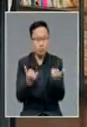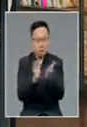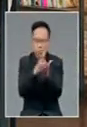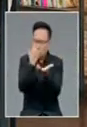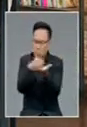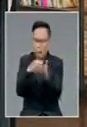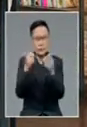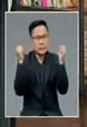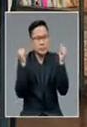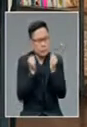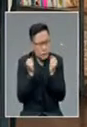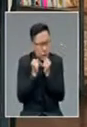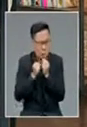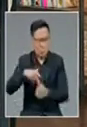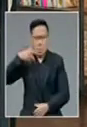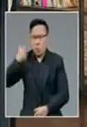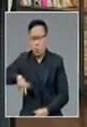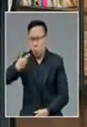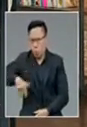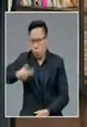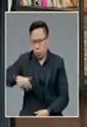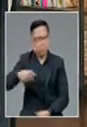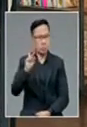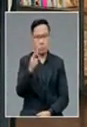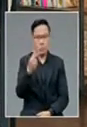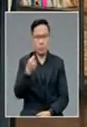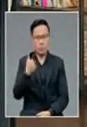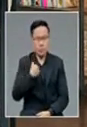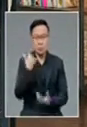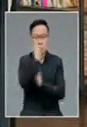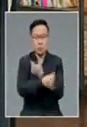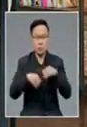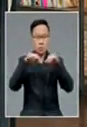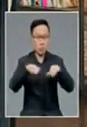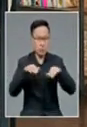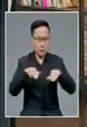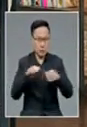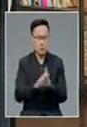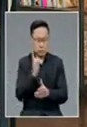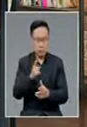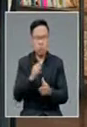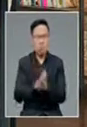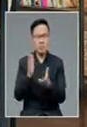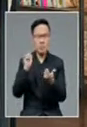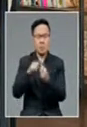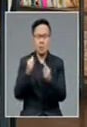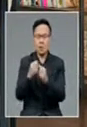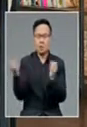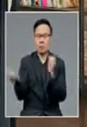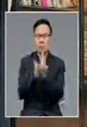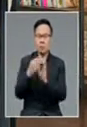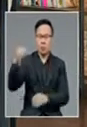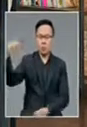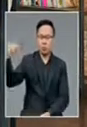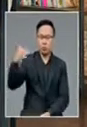ลอดเลย หนาวจัดร้อนจัดก็มีเมื่อวานนี ้ล่าสุดออสเตรเลียนะคะออกมายืนยันแล้วนะคะว่าคลื่นความร้อนที่เผชิญเนี่ยท